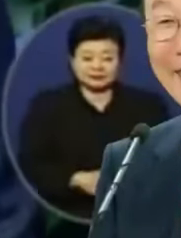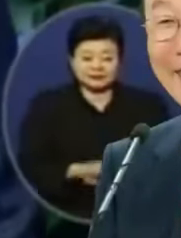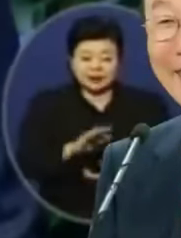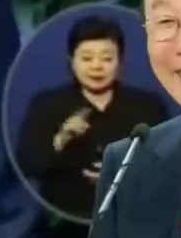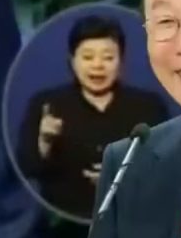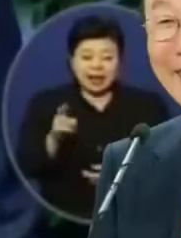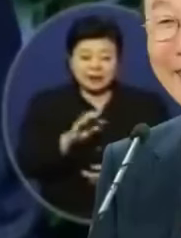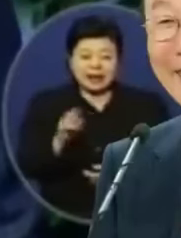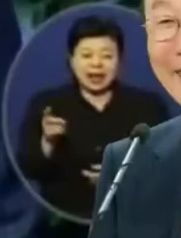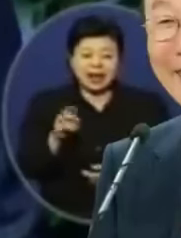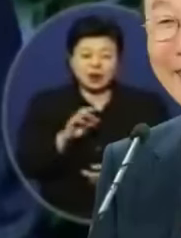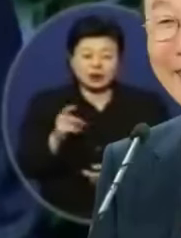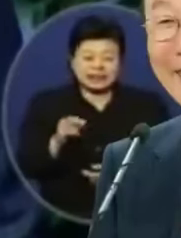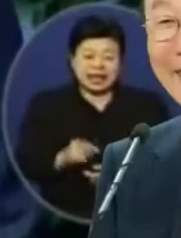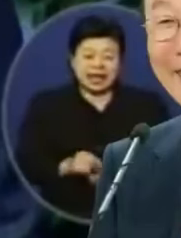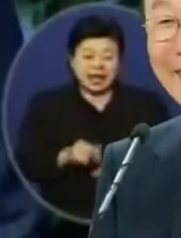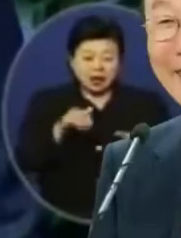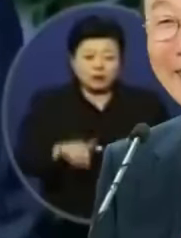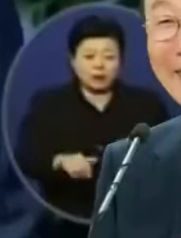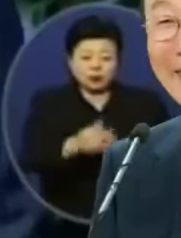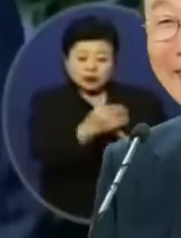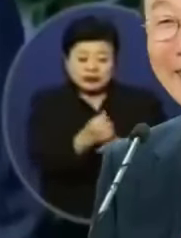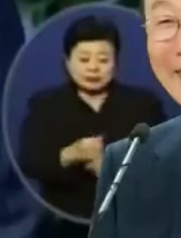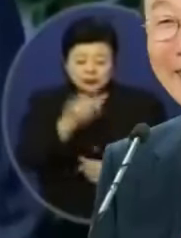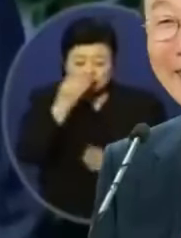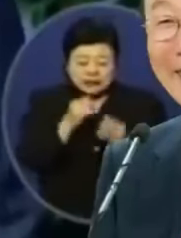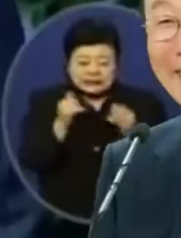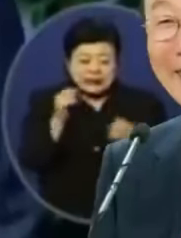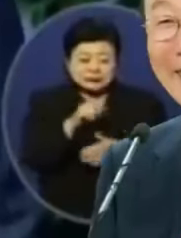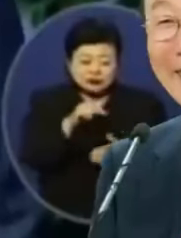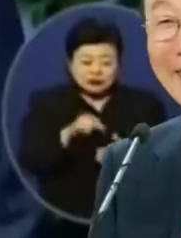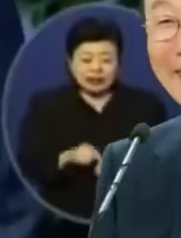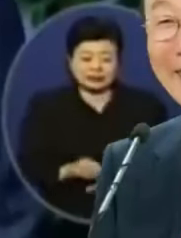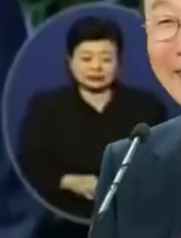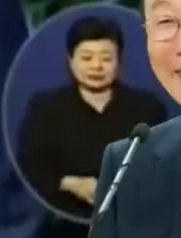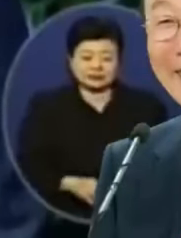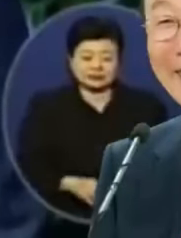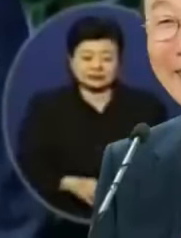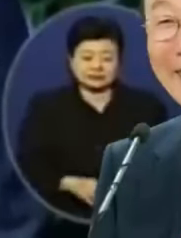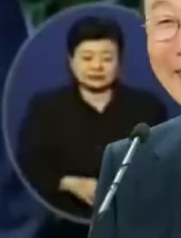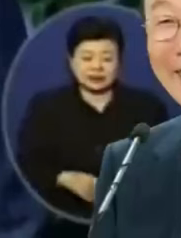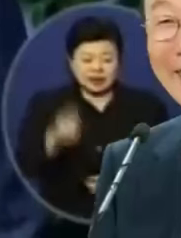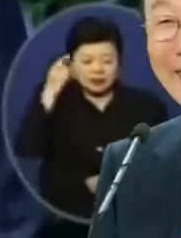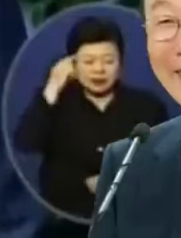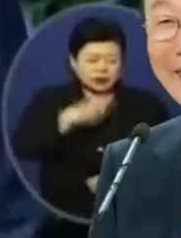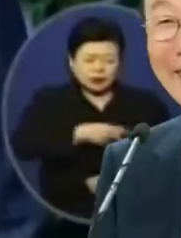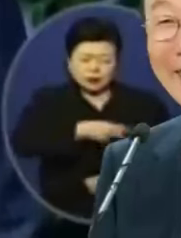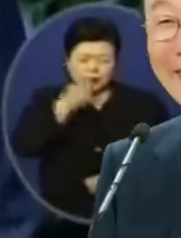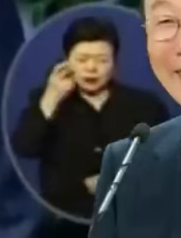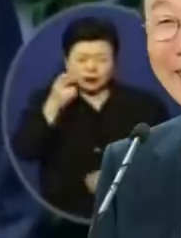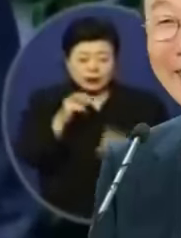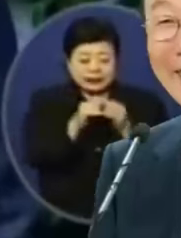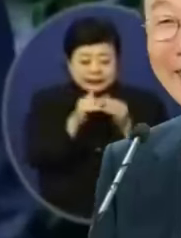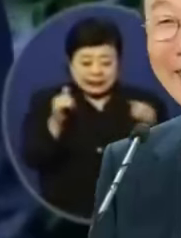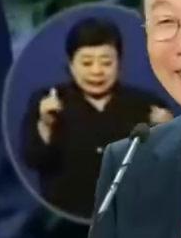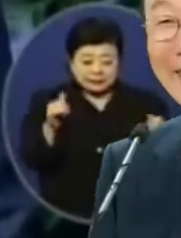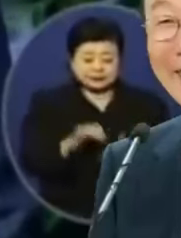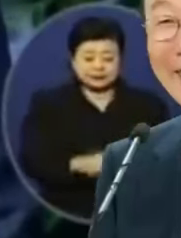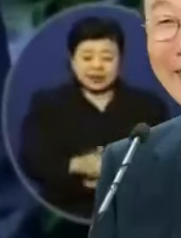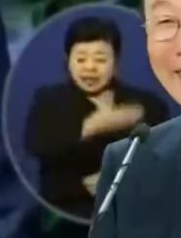바벨로니아의 포로로 잡혀온 유다민족의 사람들 중에 머리가 좋은 사람이 있습니다.